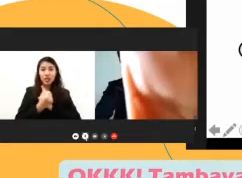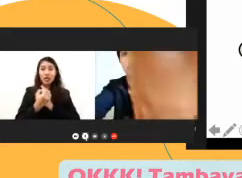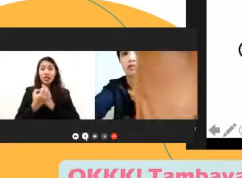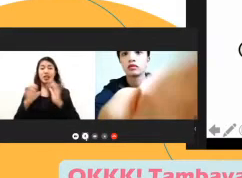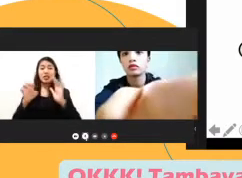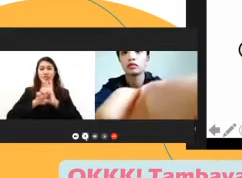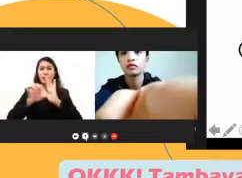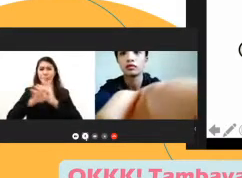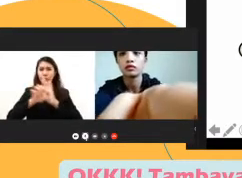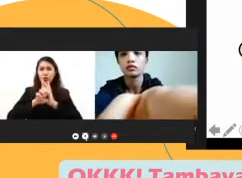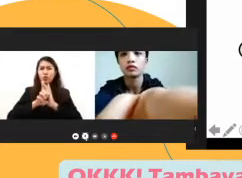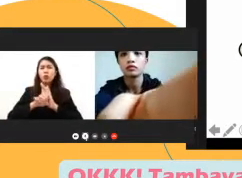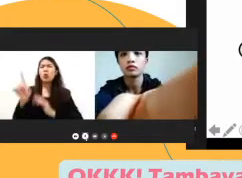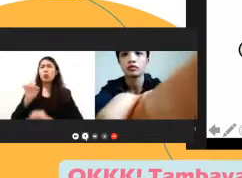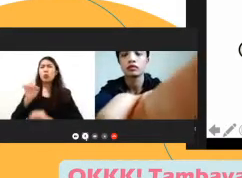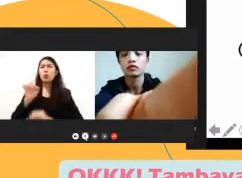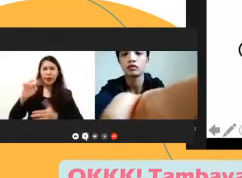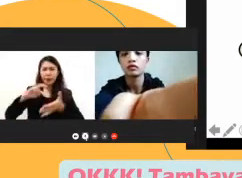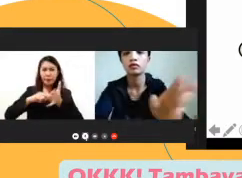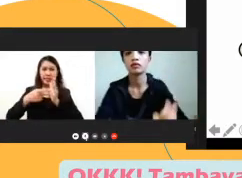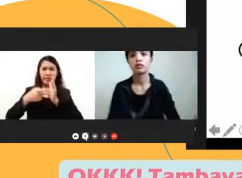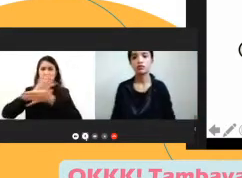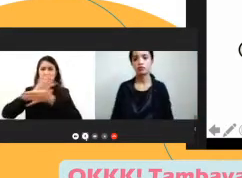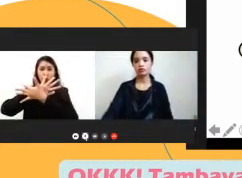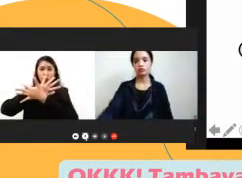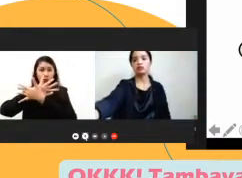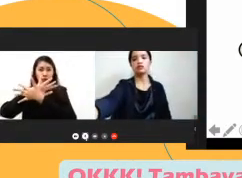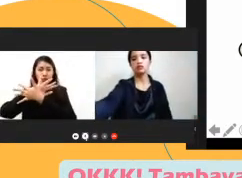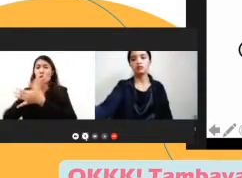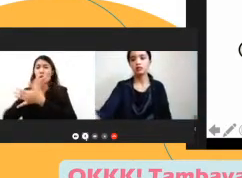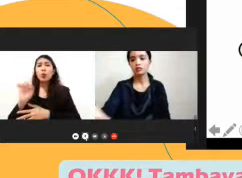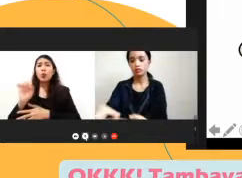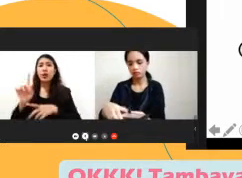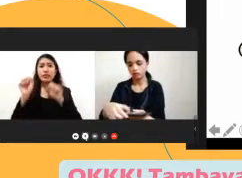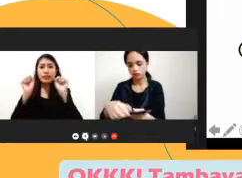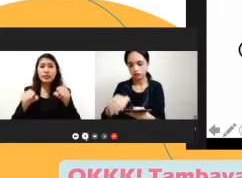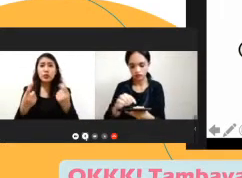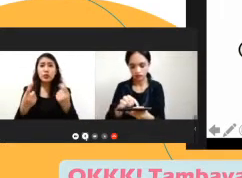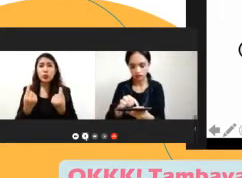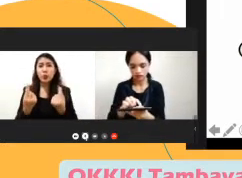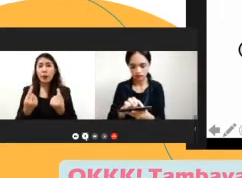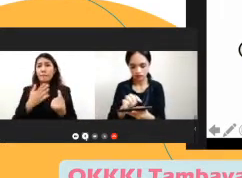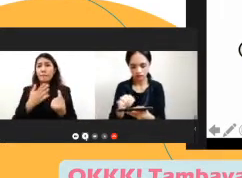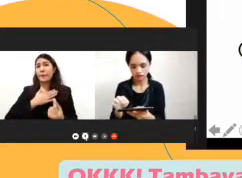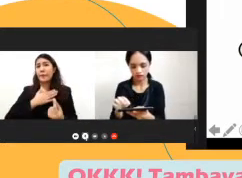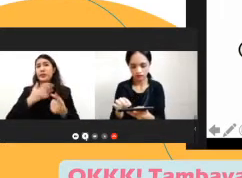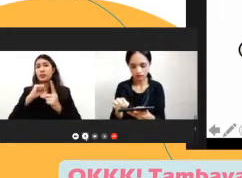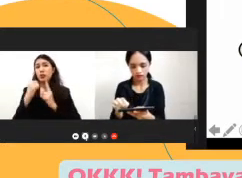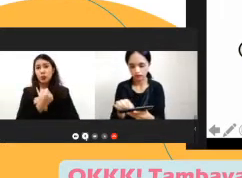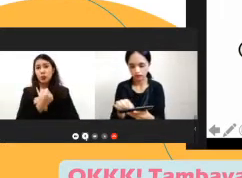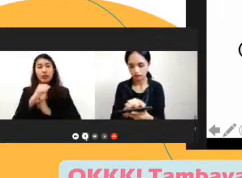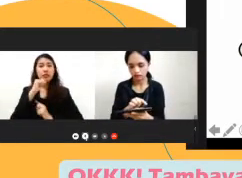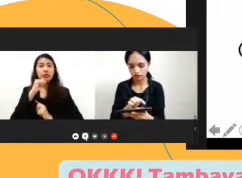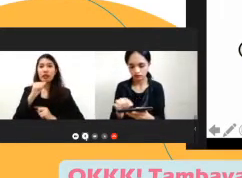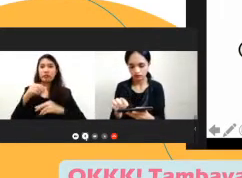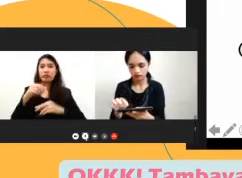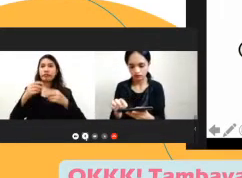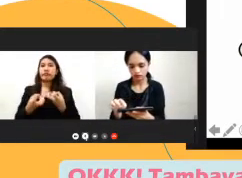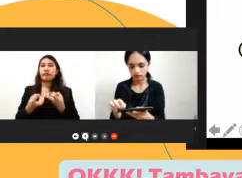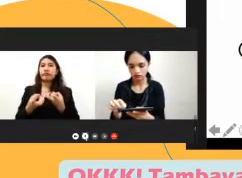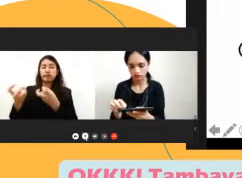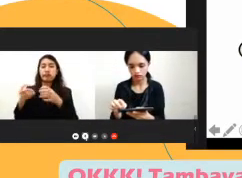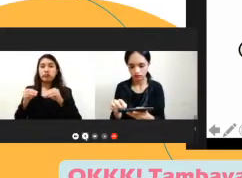Ano ba yung mga dapat kong gawin, no, sa sitwasyon ko ngayon para ako ay hindi mahawa sa